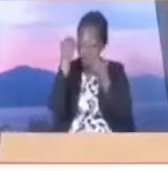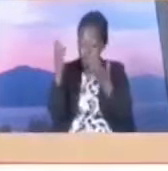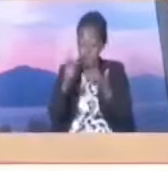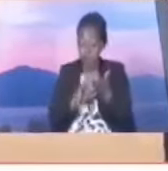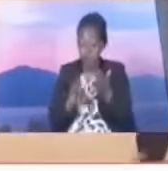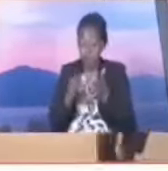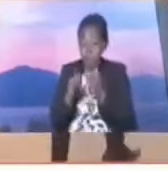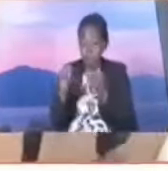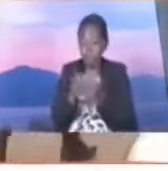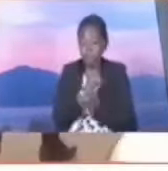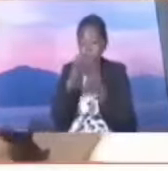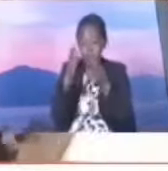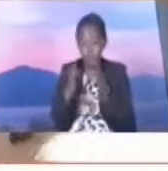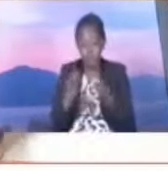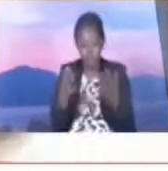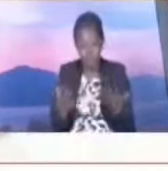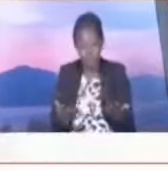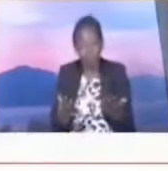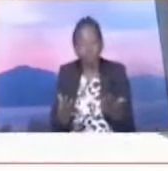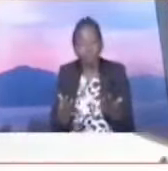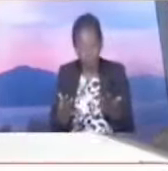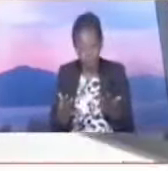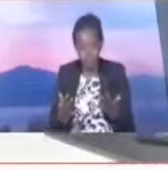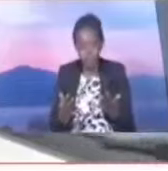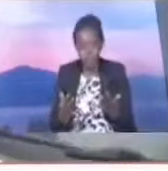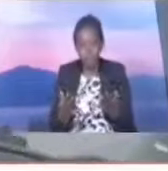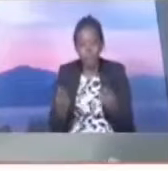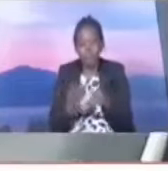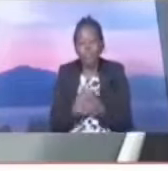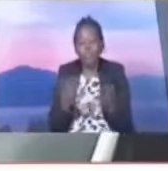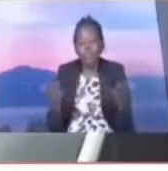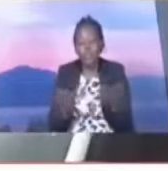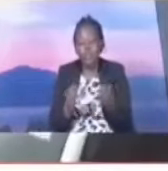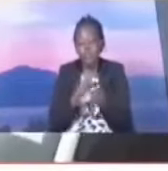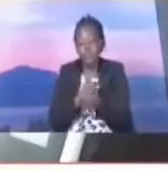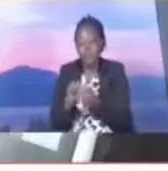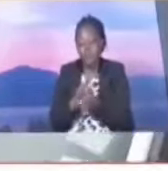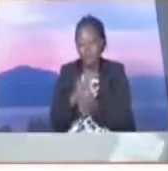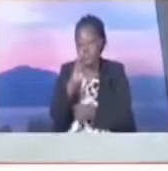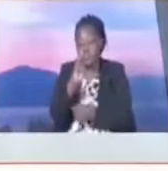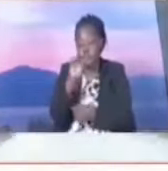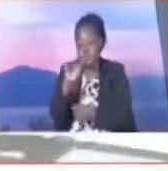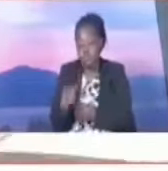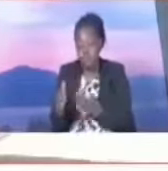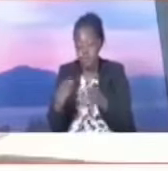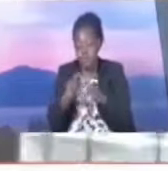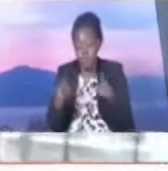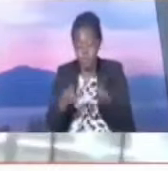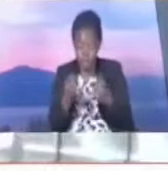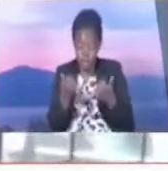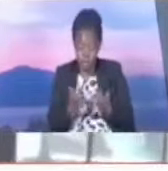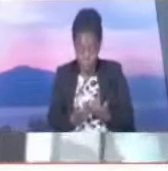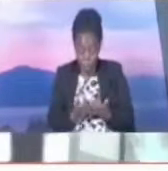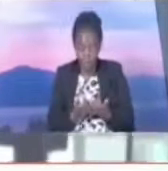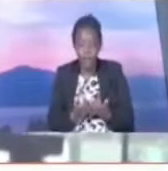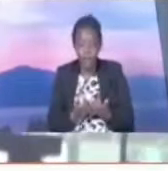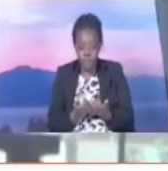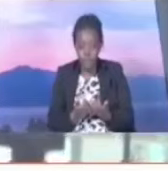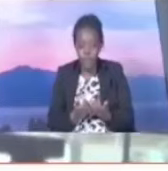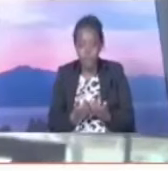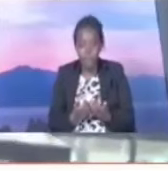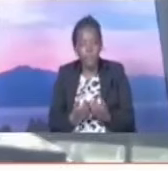omusango gw'okwonoona ebintu bya Leonard Rejema okwali Washing Bay ku ttaka lya Kayanira ne namwandu wa Sheikh Muhammad Bukenya nga